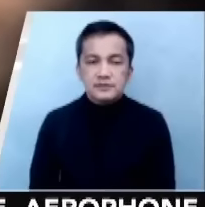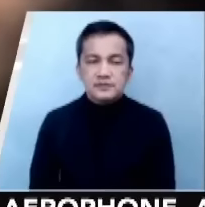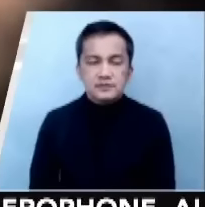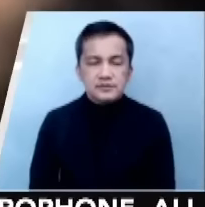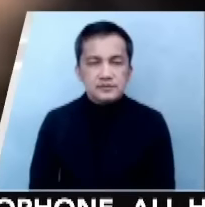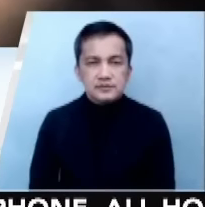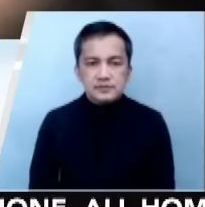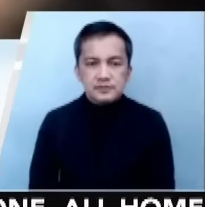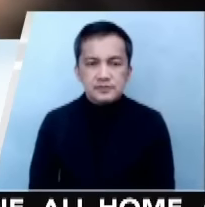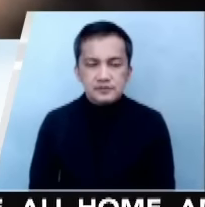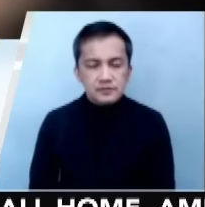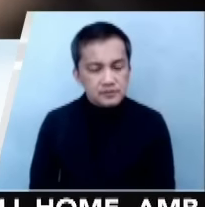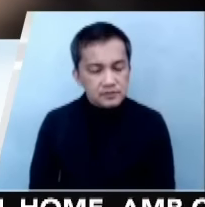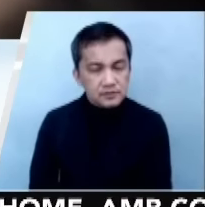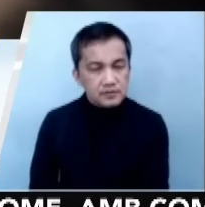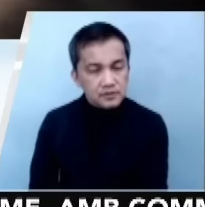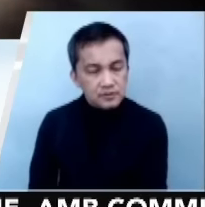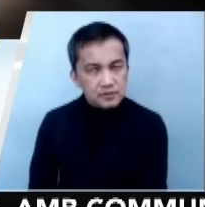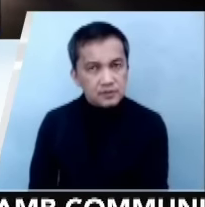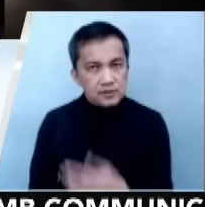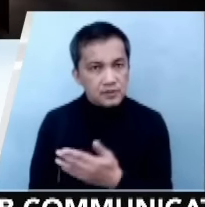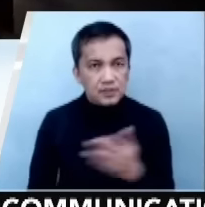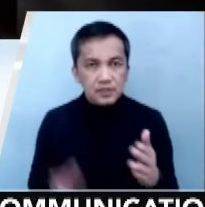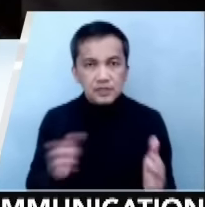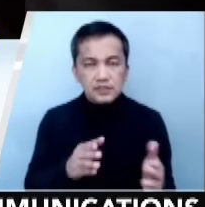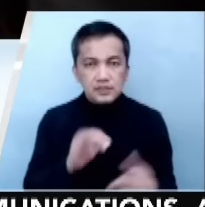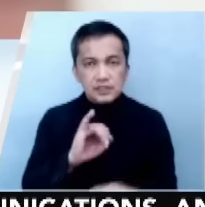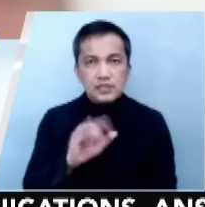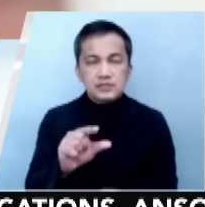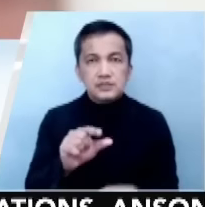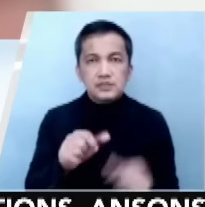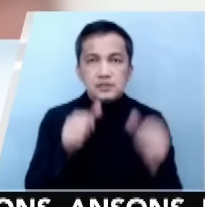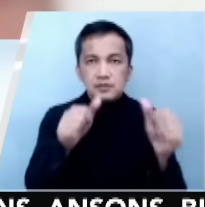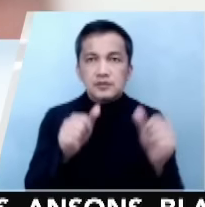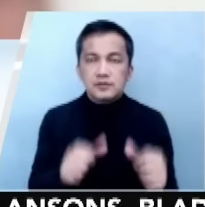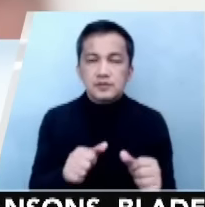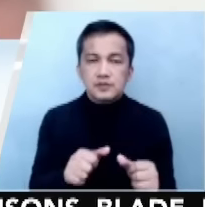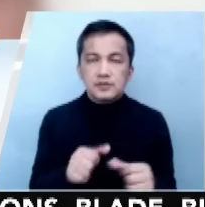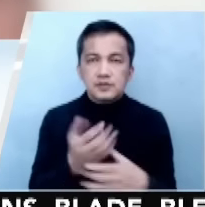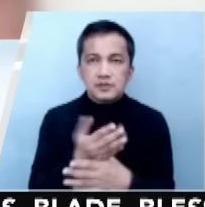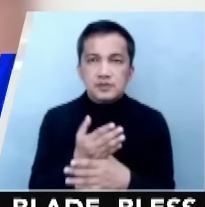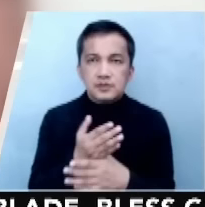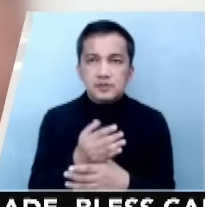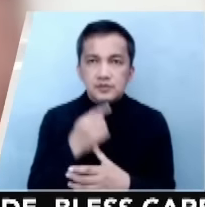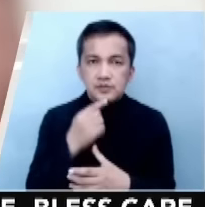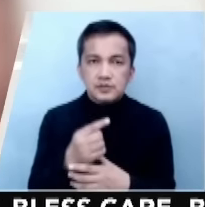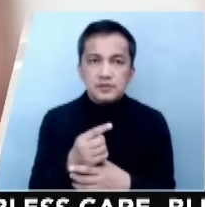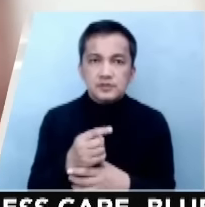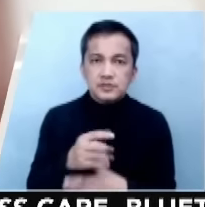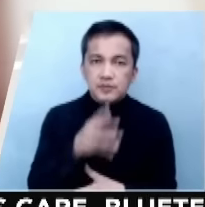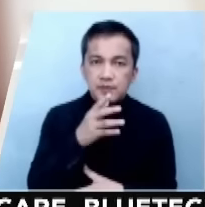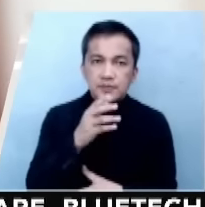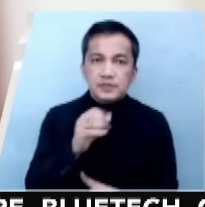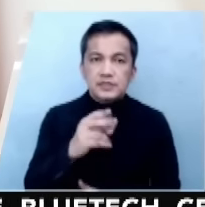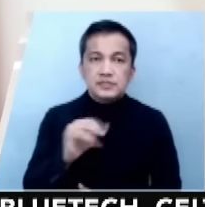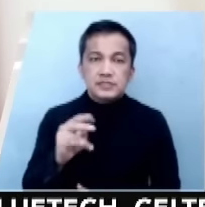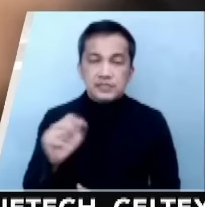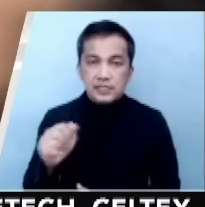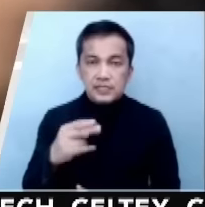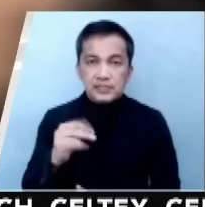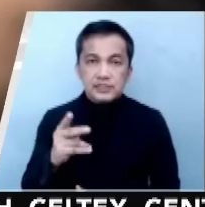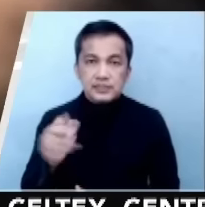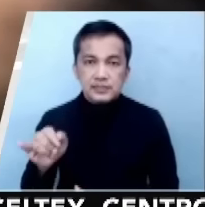Baby Gio is here! Sa isang IG post, nagbahagi ng ilang pics si kapuso mommy Sheena Halili ng kanyang